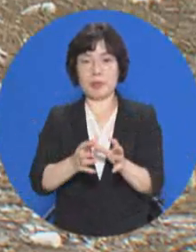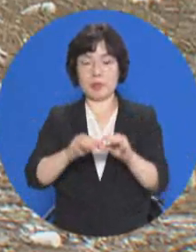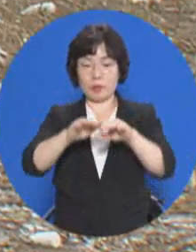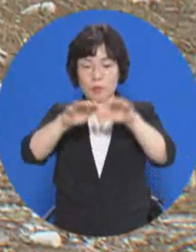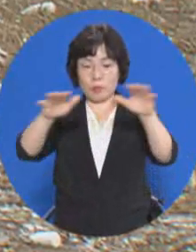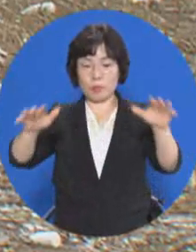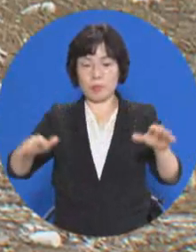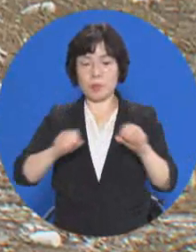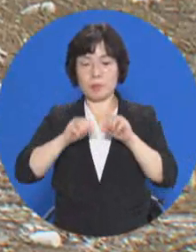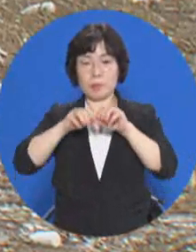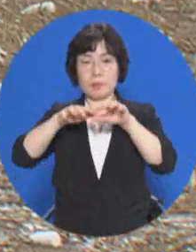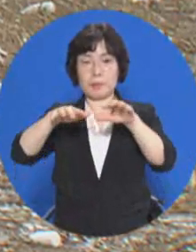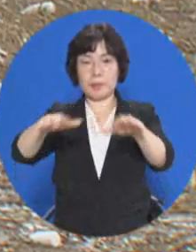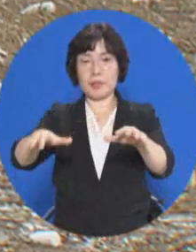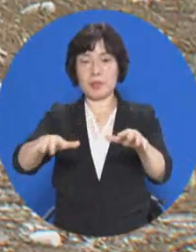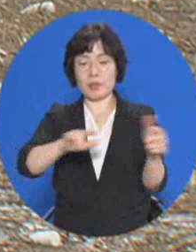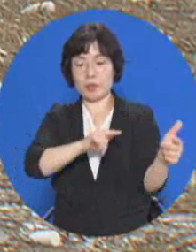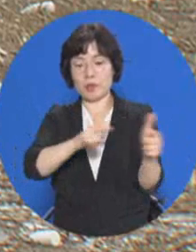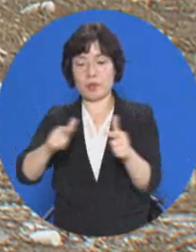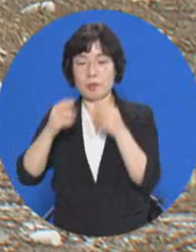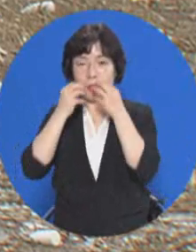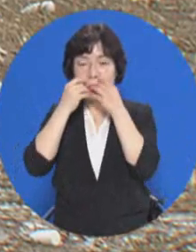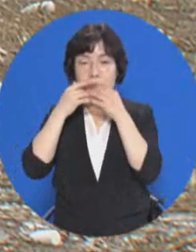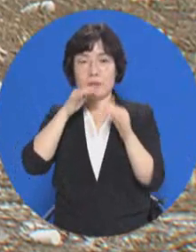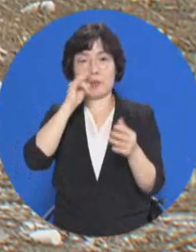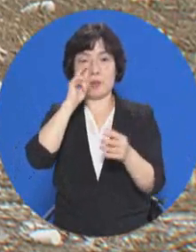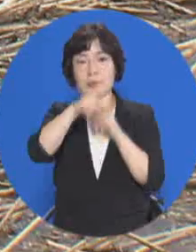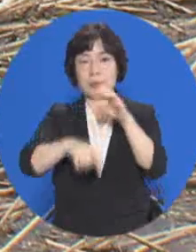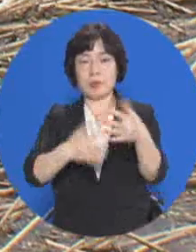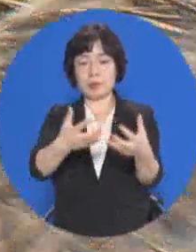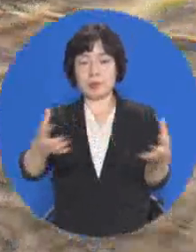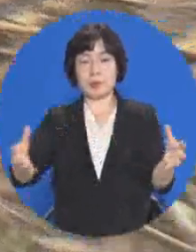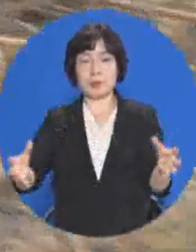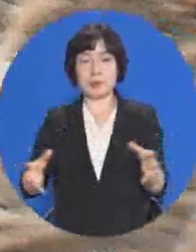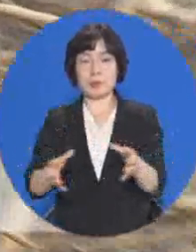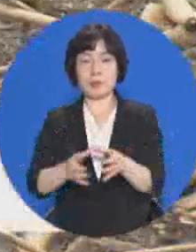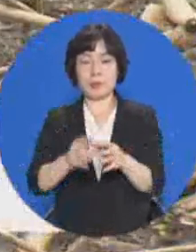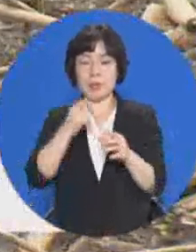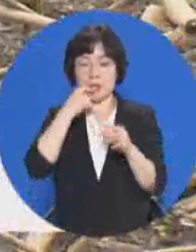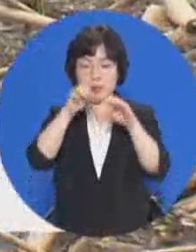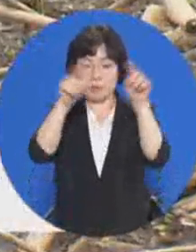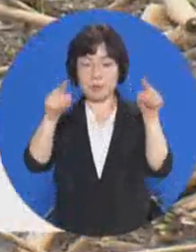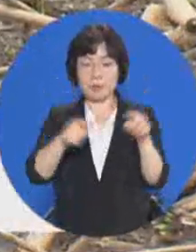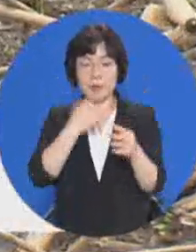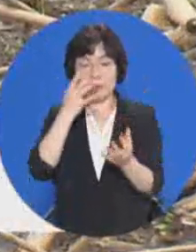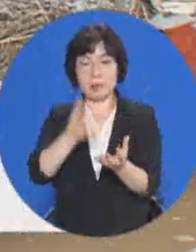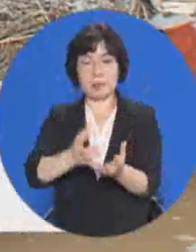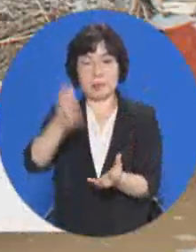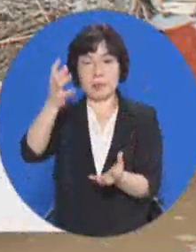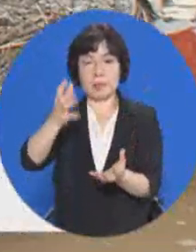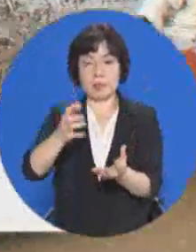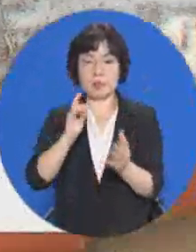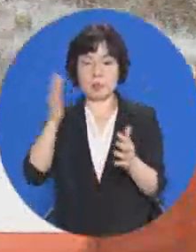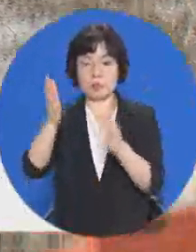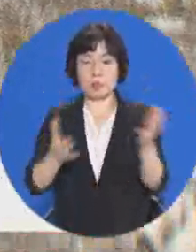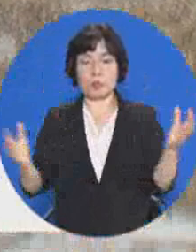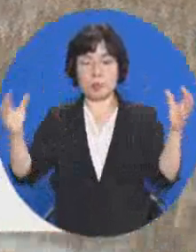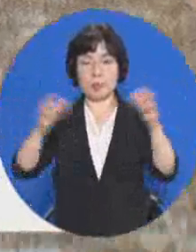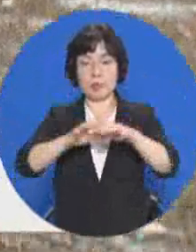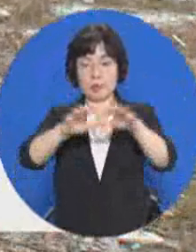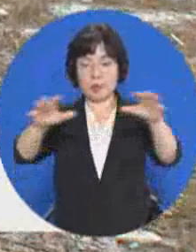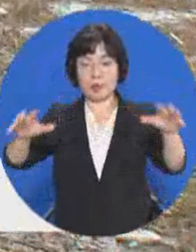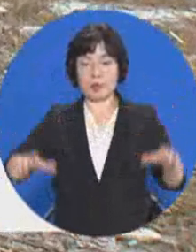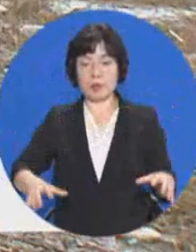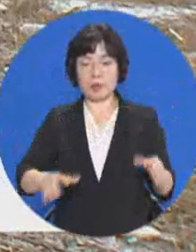수백 미터 까지 가까 데 쓰레기들이 밀려왔습니다 스티로폼과 페트병 등이 수초와 잡목 뜰과 뒤섞여